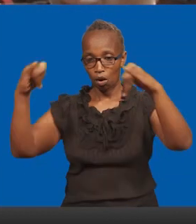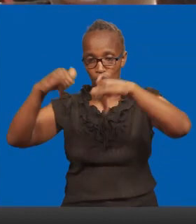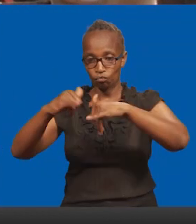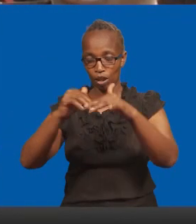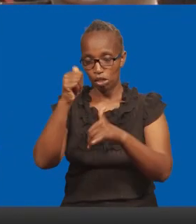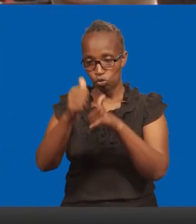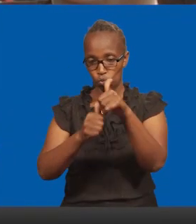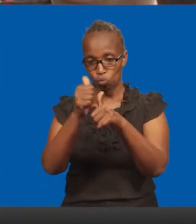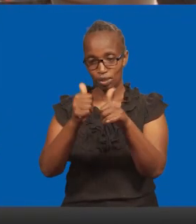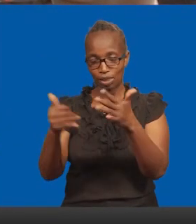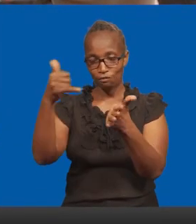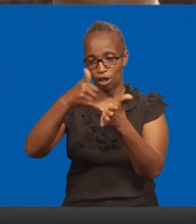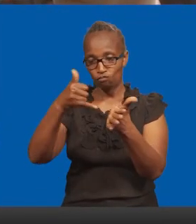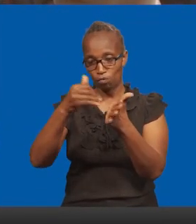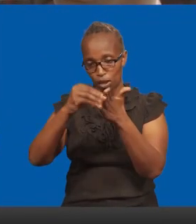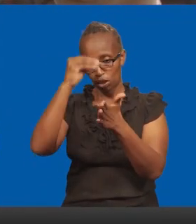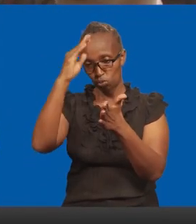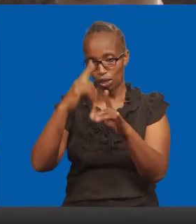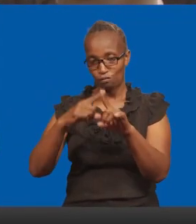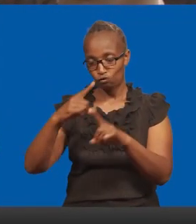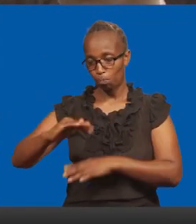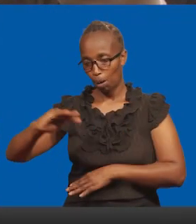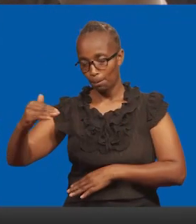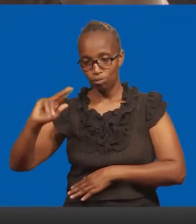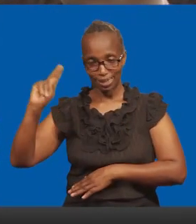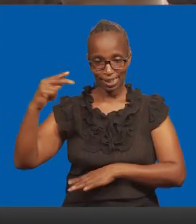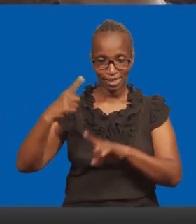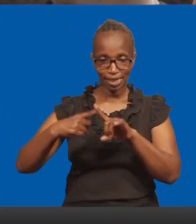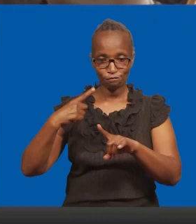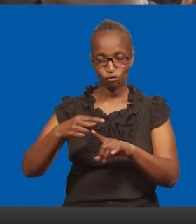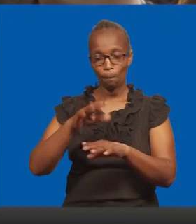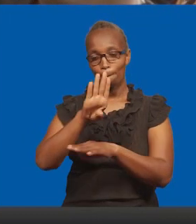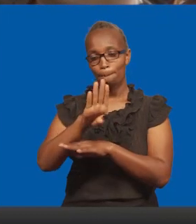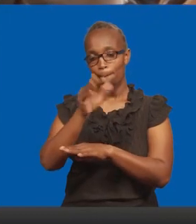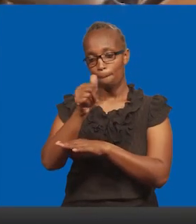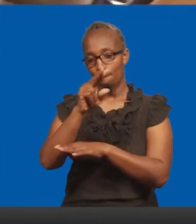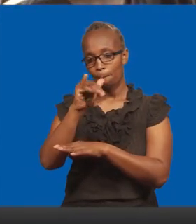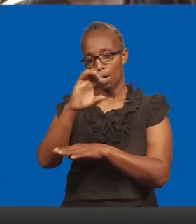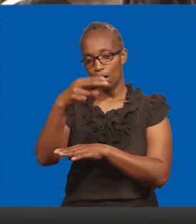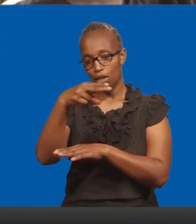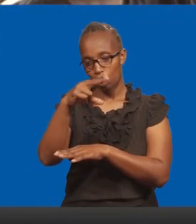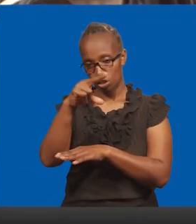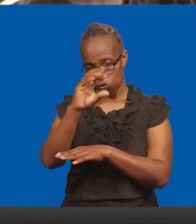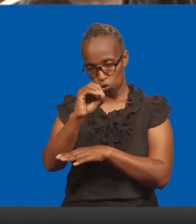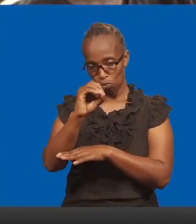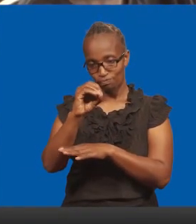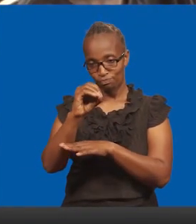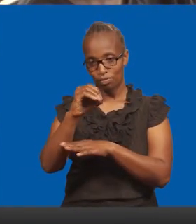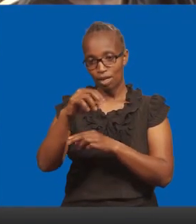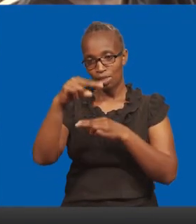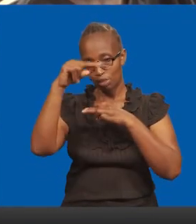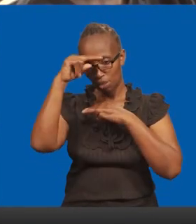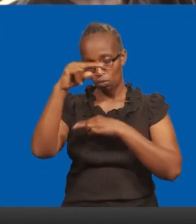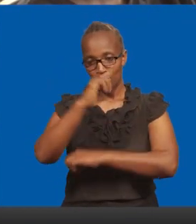ni katika kongamano la siku tatu lililowahusisha wanafunzi kutoka kaunti za Mlima Kenya ya Kati katika shule ya upili ya